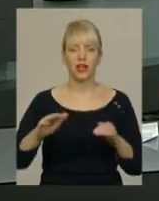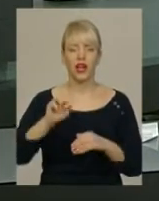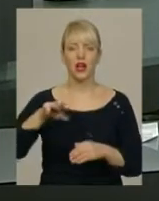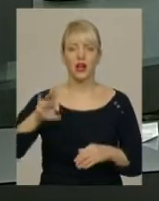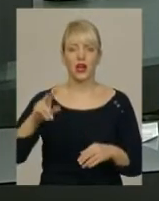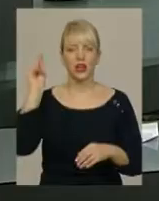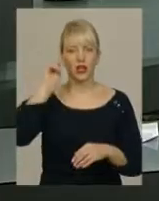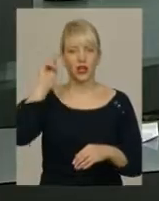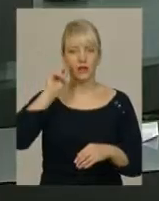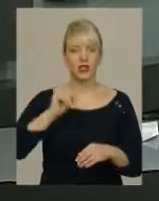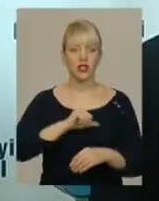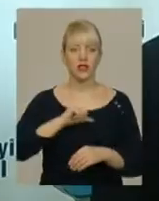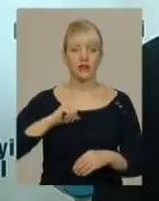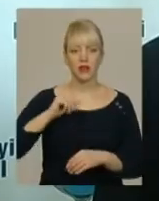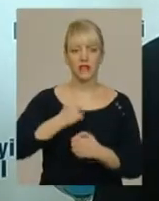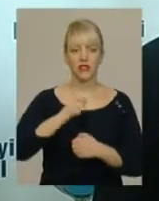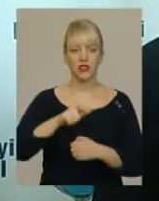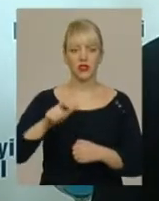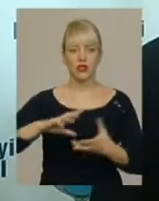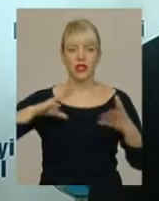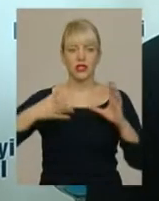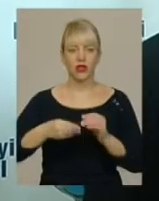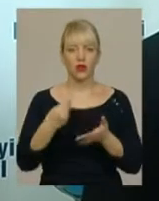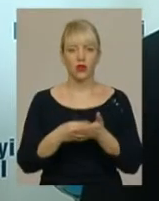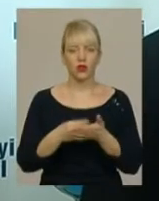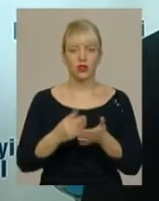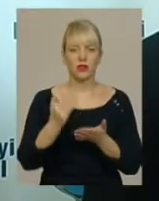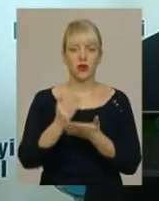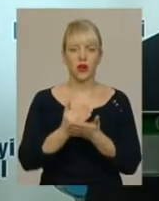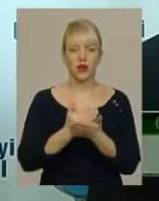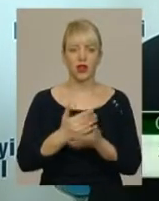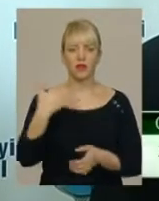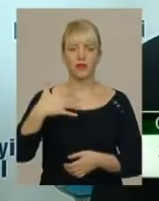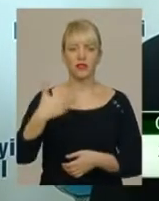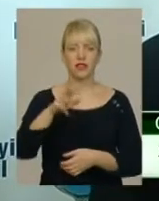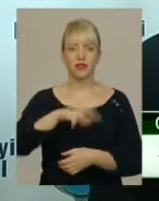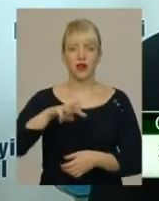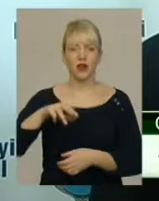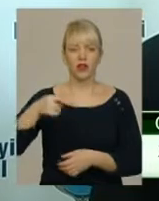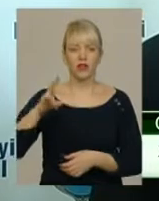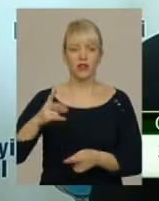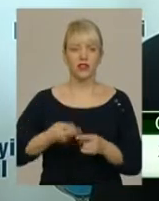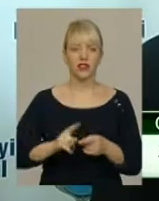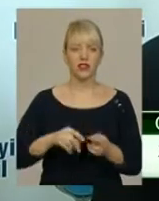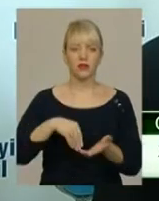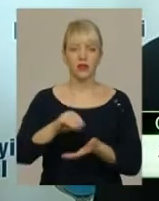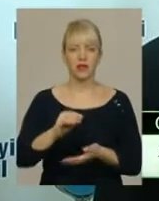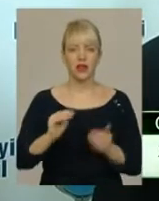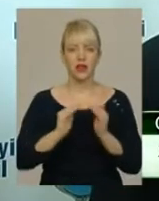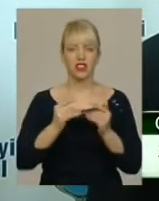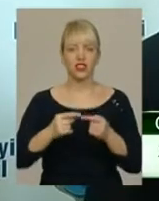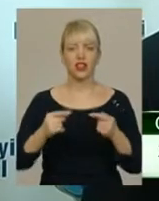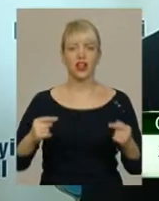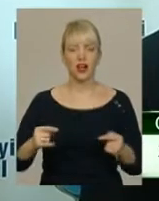самих військових. Загальна кошторисна вартість програми – понад 50 мільйонів гривень. Це і придбання житла,